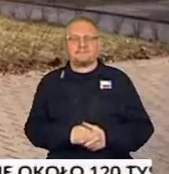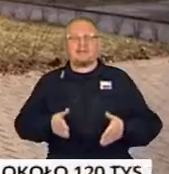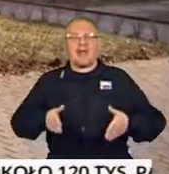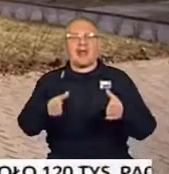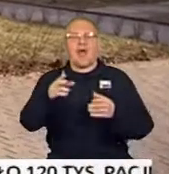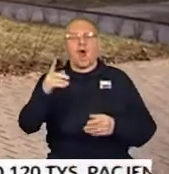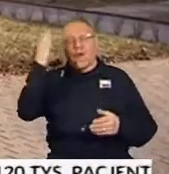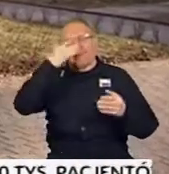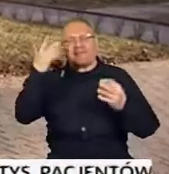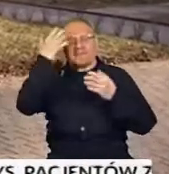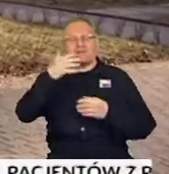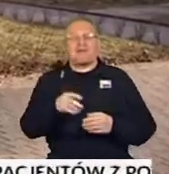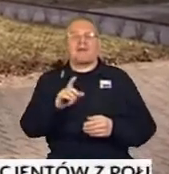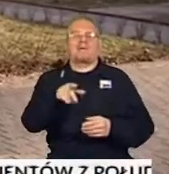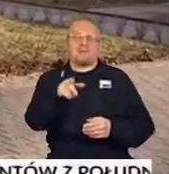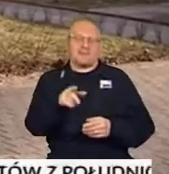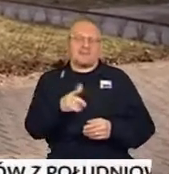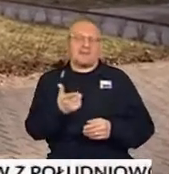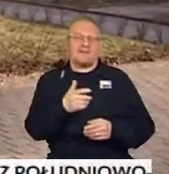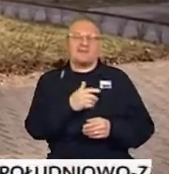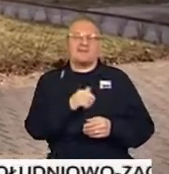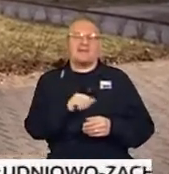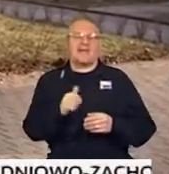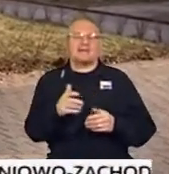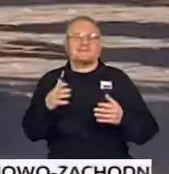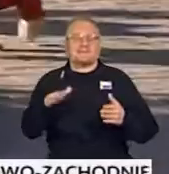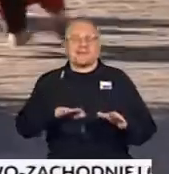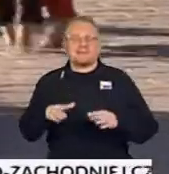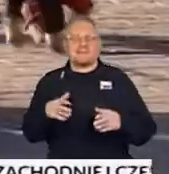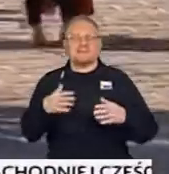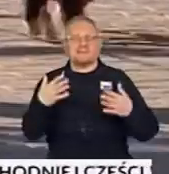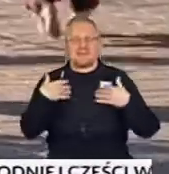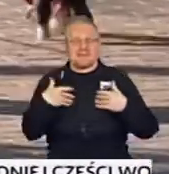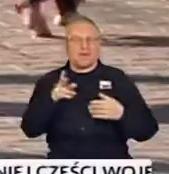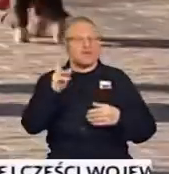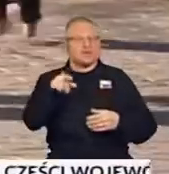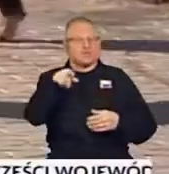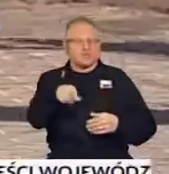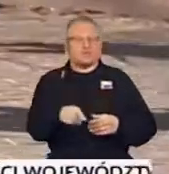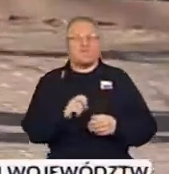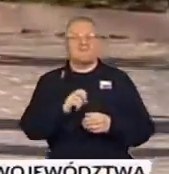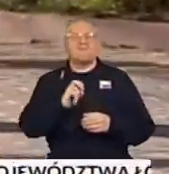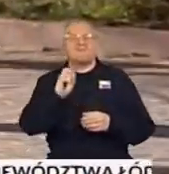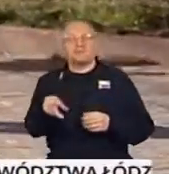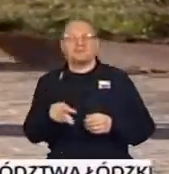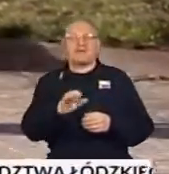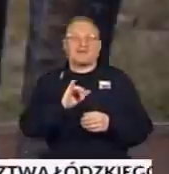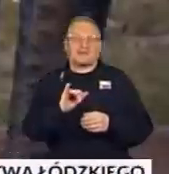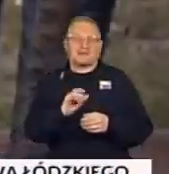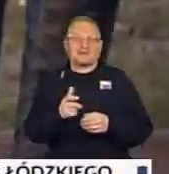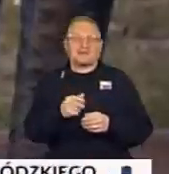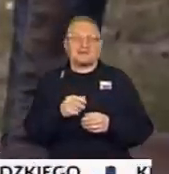Aleja Romantyczna dla wielu właścicieli zwierząt nie jest miejscem nastrojowych spacerów. To właśnie tu ktoś z premedytacją niszczy zdrowie